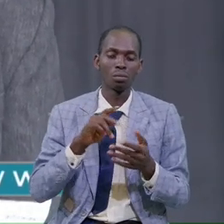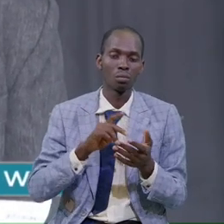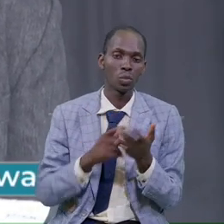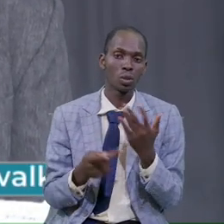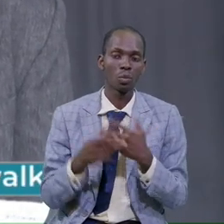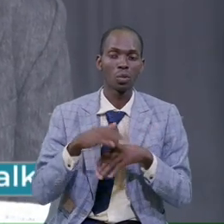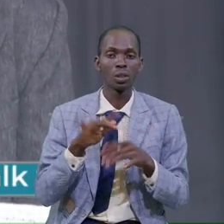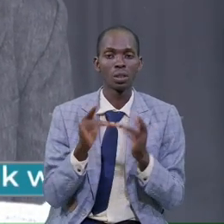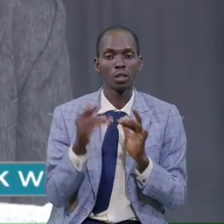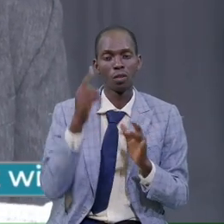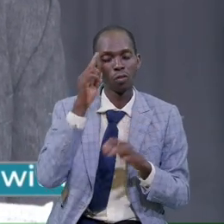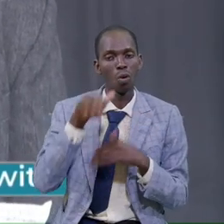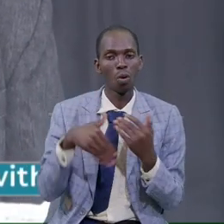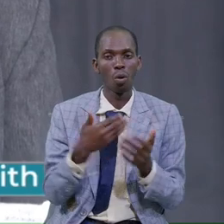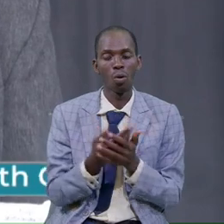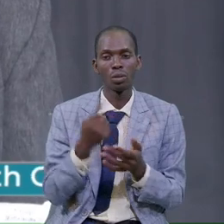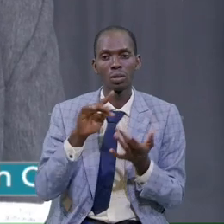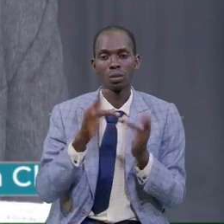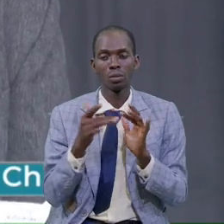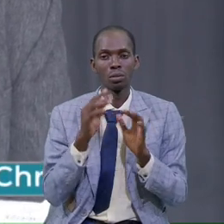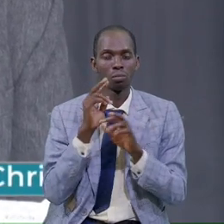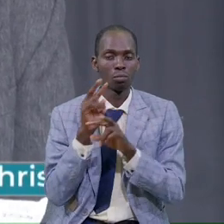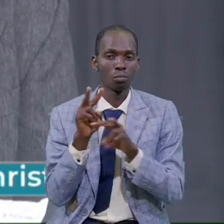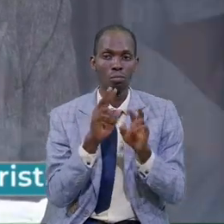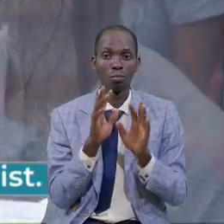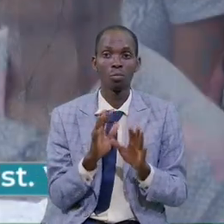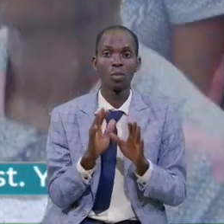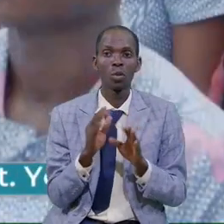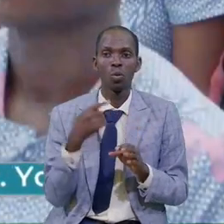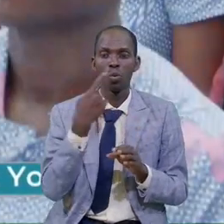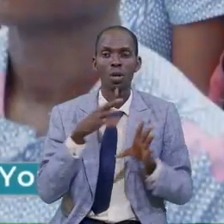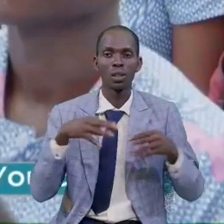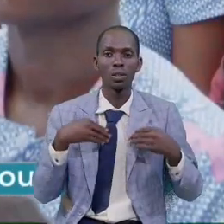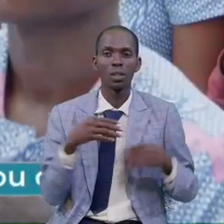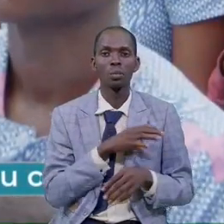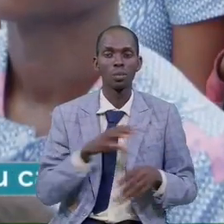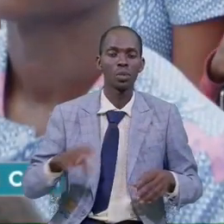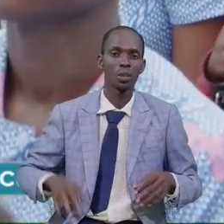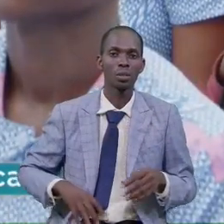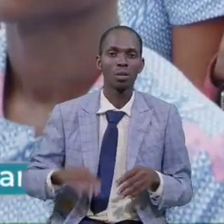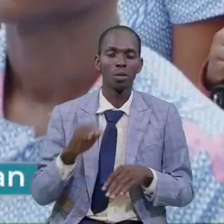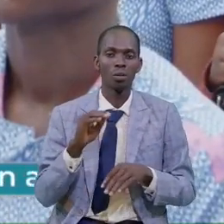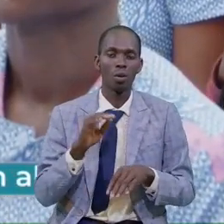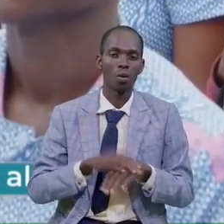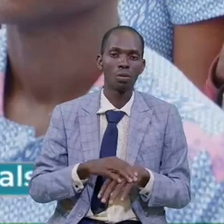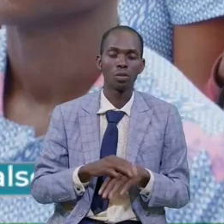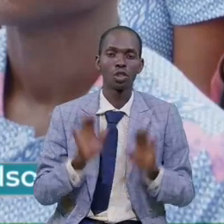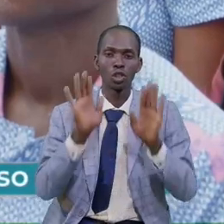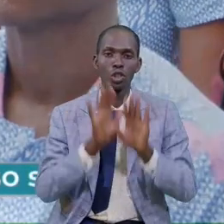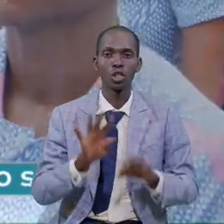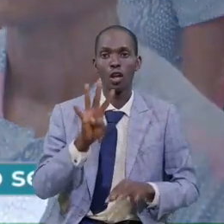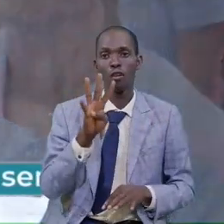their lives to Christ, qui ont donné leur vie à Christ, on Sunday, 4th August, dimanche 4,